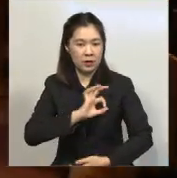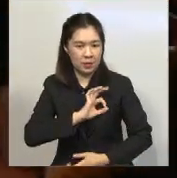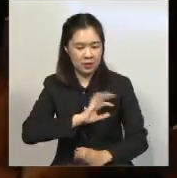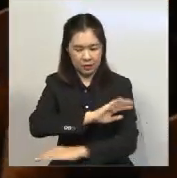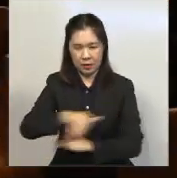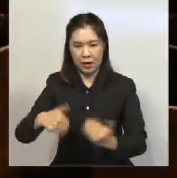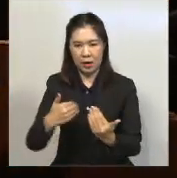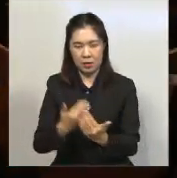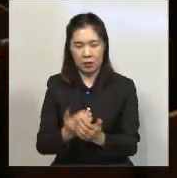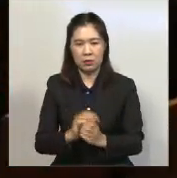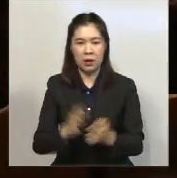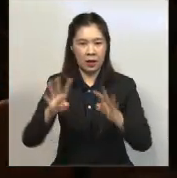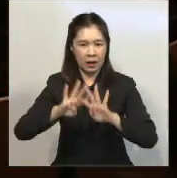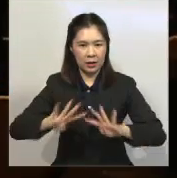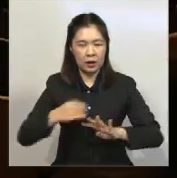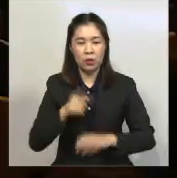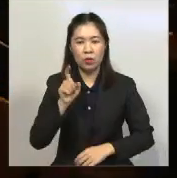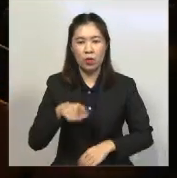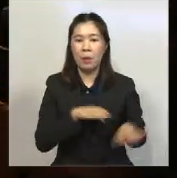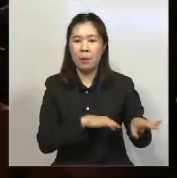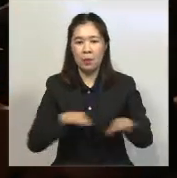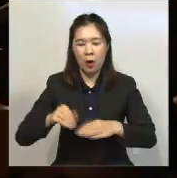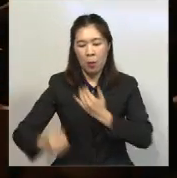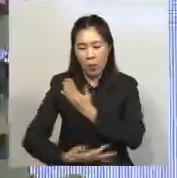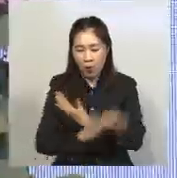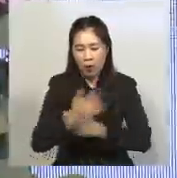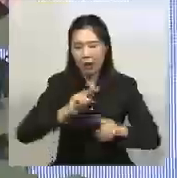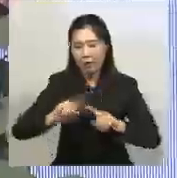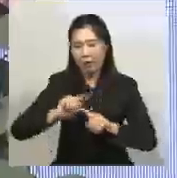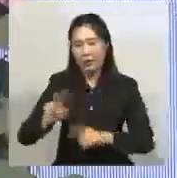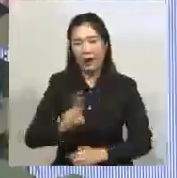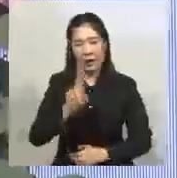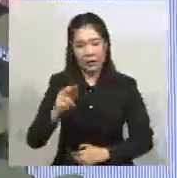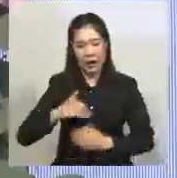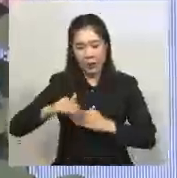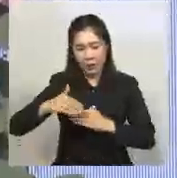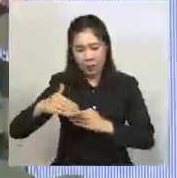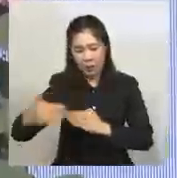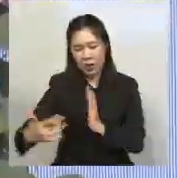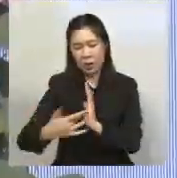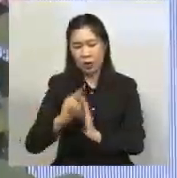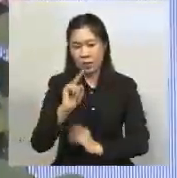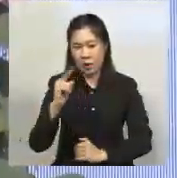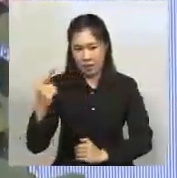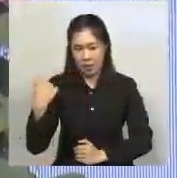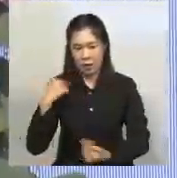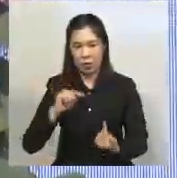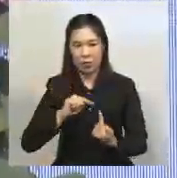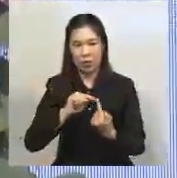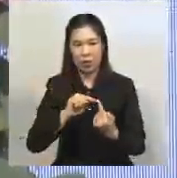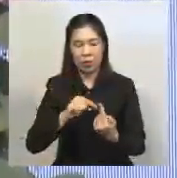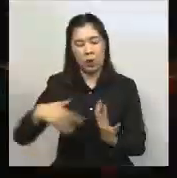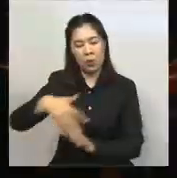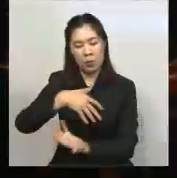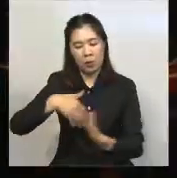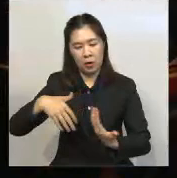พร้อมย้ำให้อาเซียนเตรียมความพร้อมใช้ทุกโอกาสให้เป็นประโยชน์และก้าวให้ทันเทคโนโลยีที่ทันสมัยด้วยการสร้างสภาพแวด